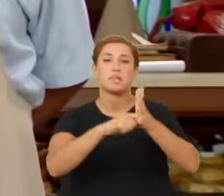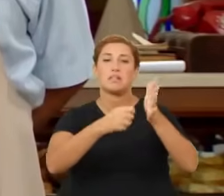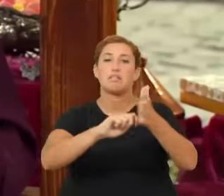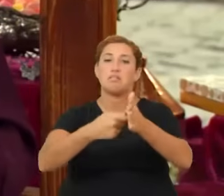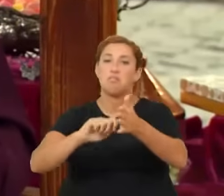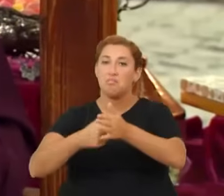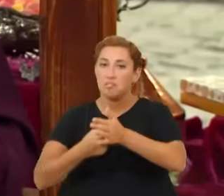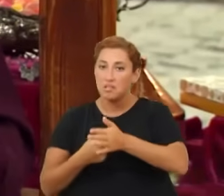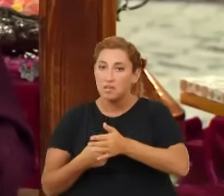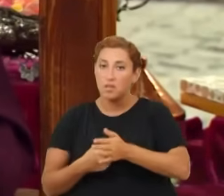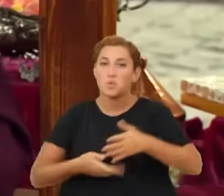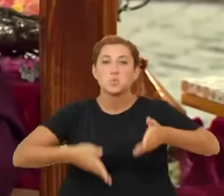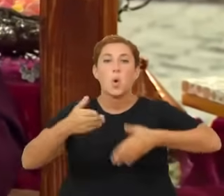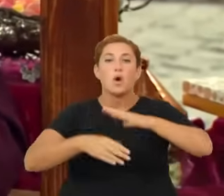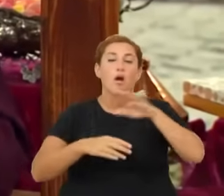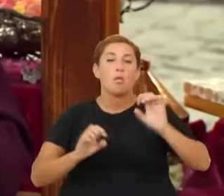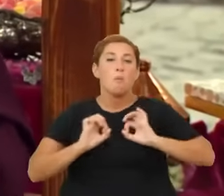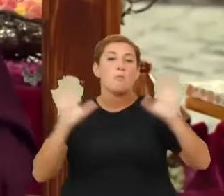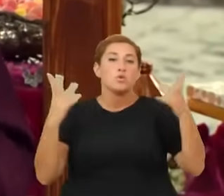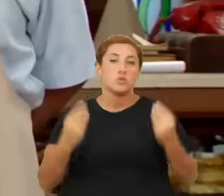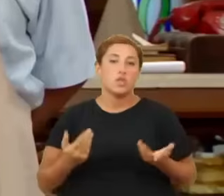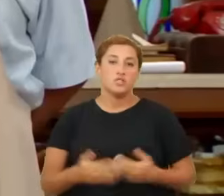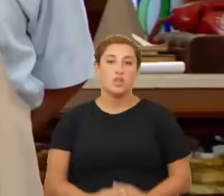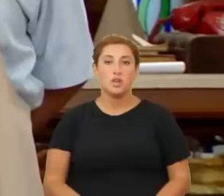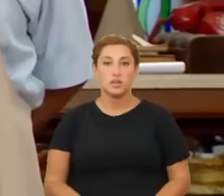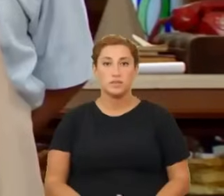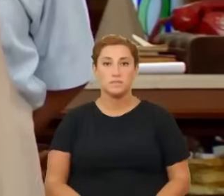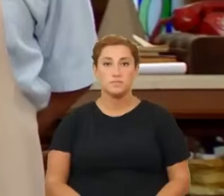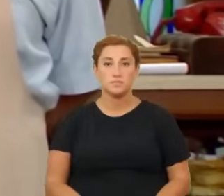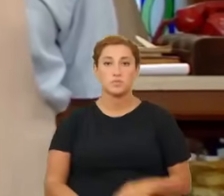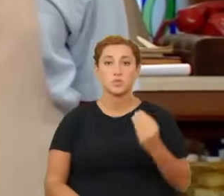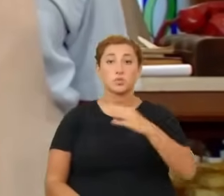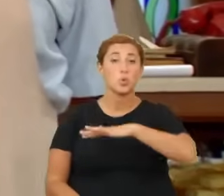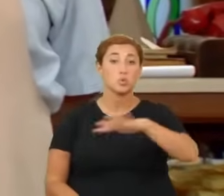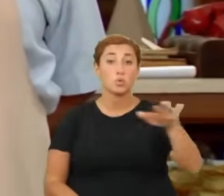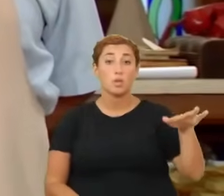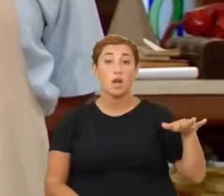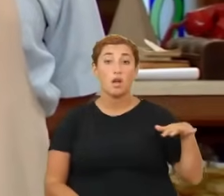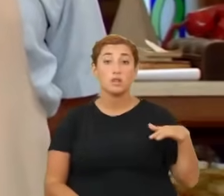kilitli. Sokaklar bomboş olacak. Çocuklar